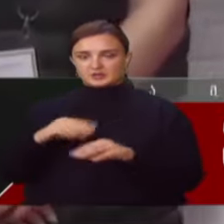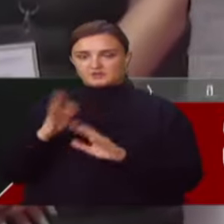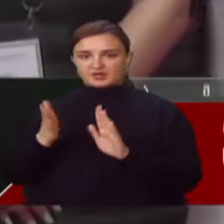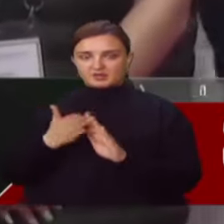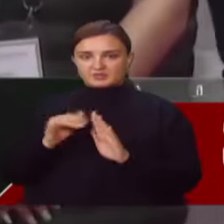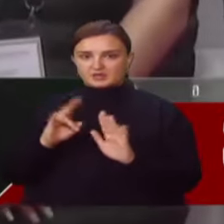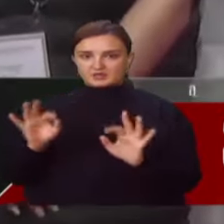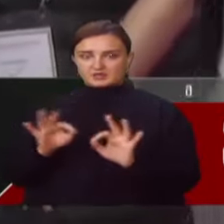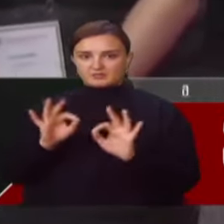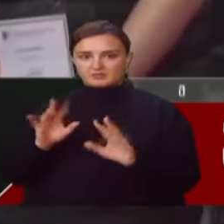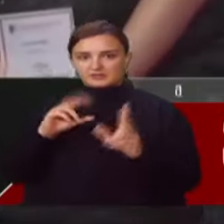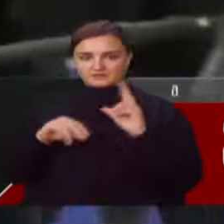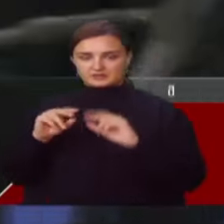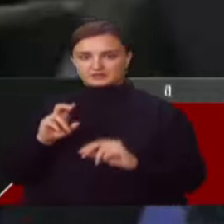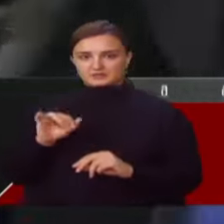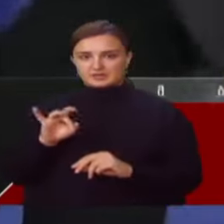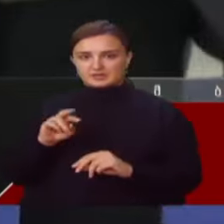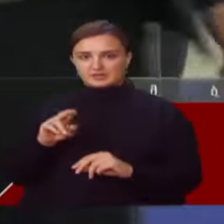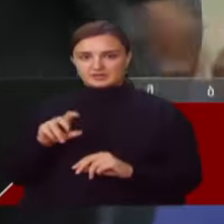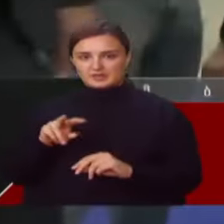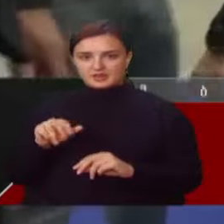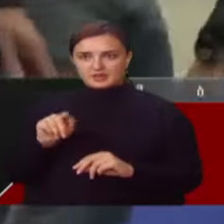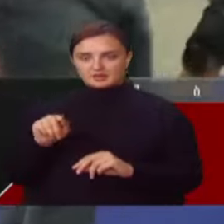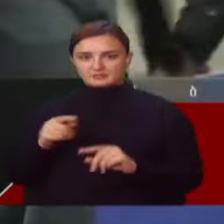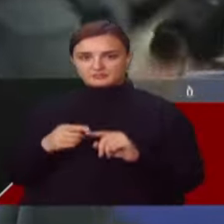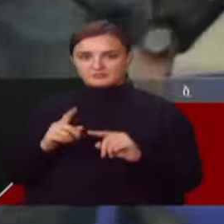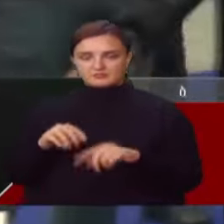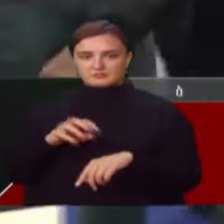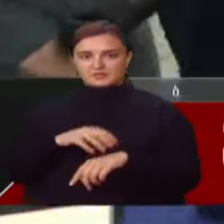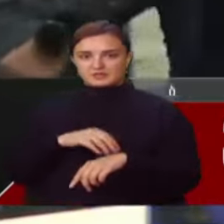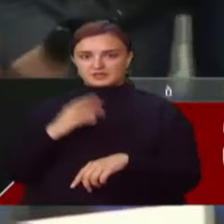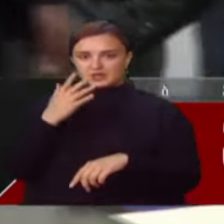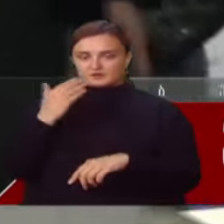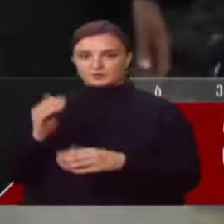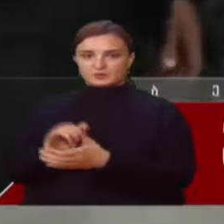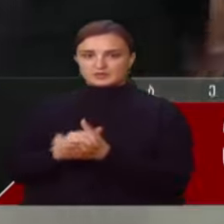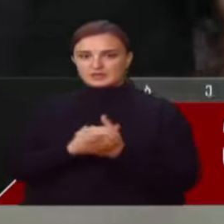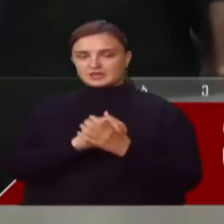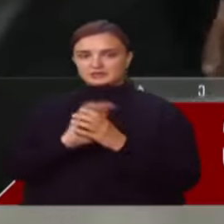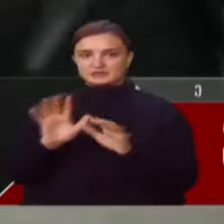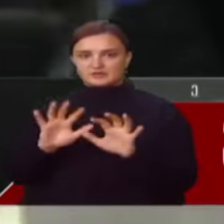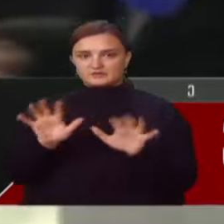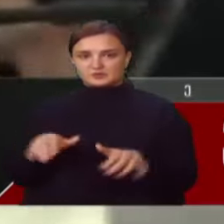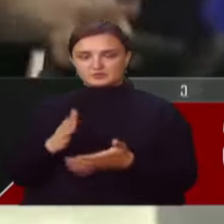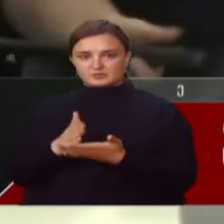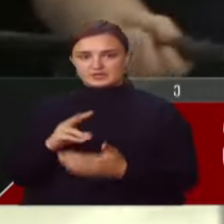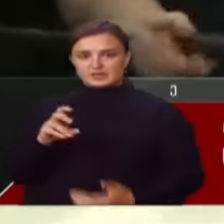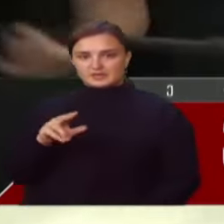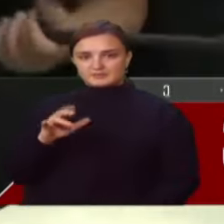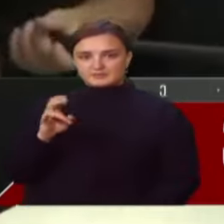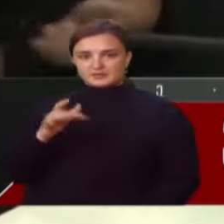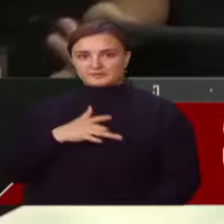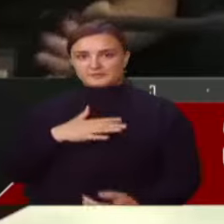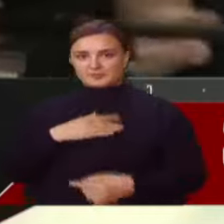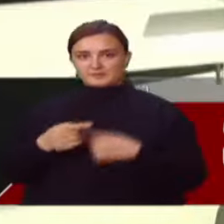ან არაფერიო, ასე თვლის ჯორდან ბარდელა, რომელიც ულტრამემარჯვენე პარტია ეროვნული გაერთიანების თავმჯდომარეა. ლეპენის